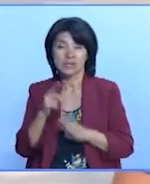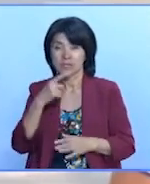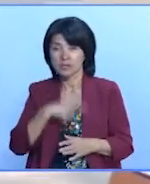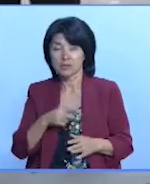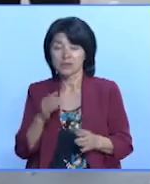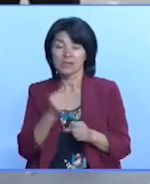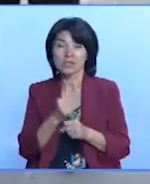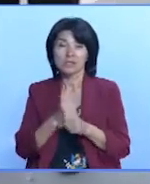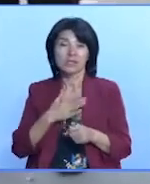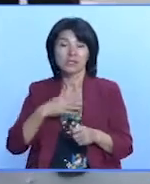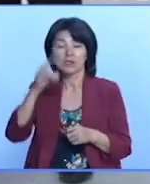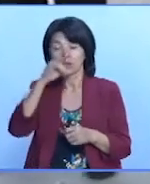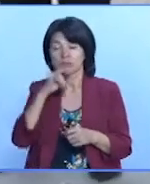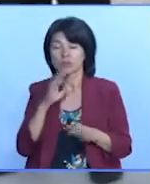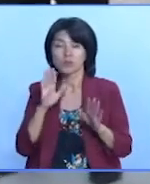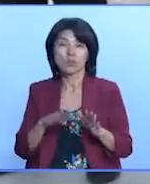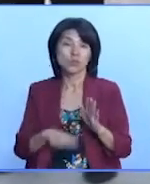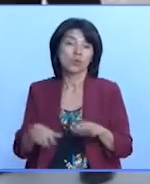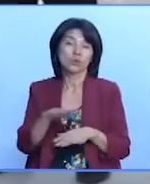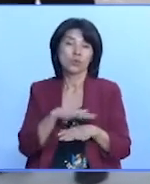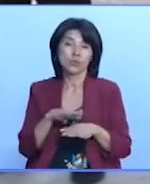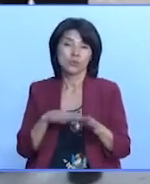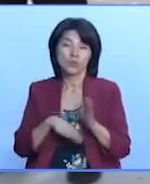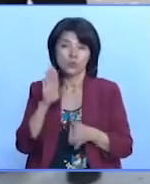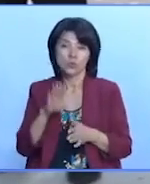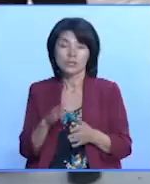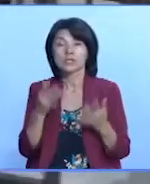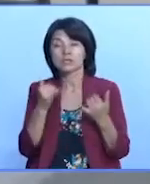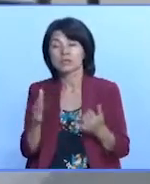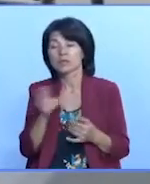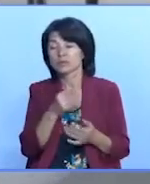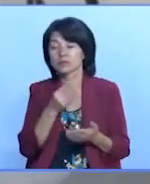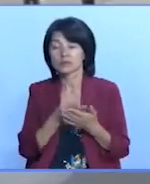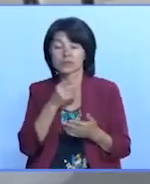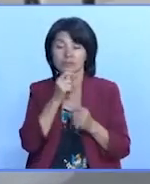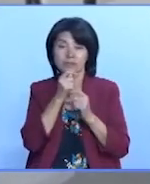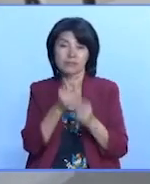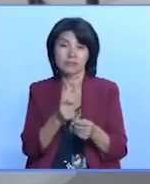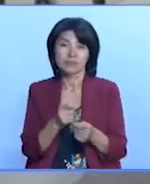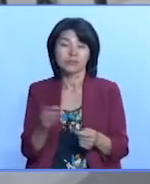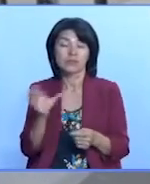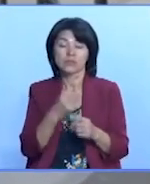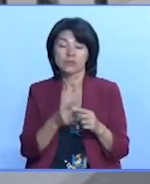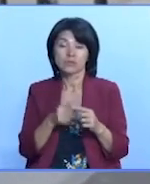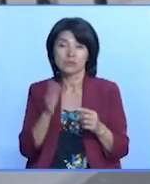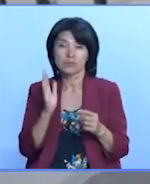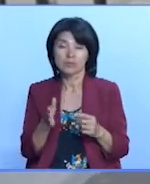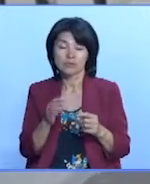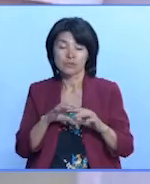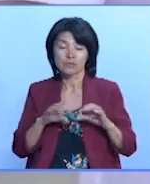только лучше. Победители конкурса «Антикор Вайн» награждены грамотами и ценными призами за активную социально-гражданскую позицию и вклад в